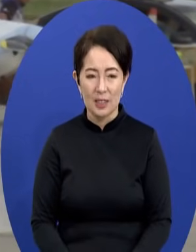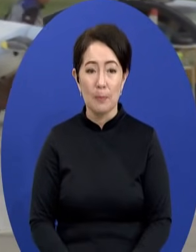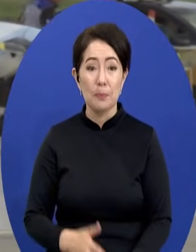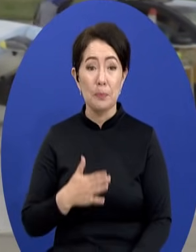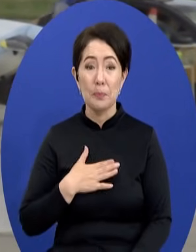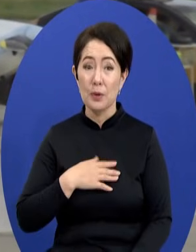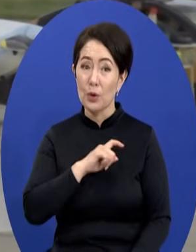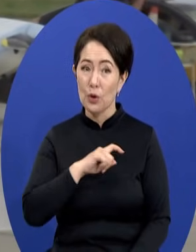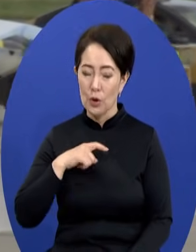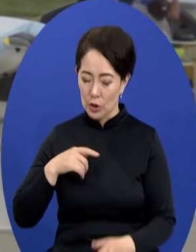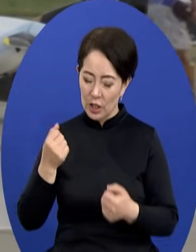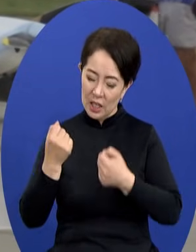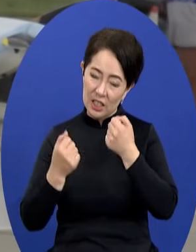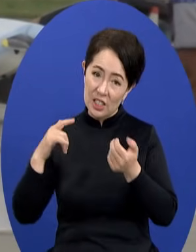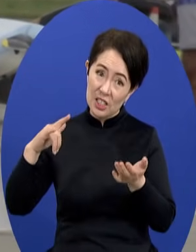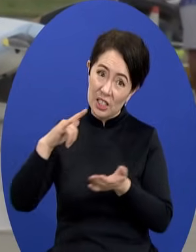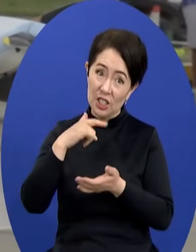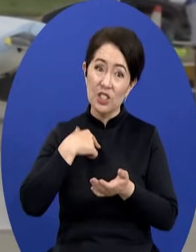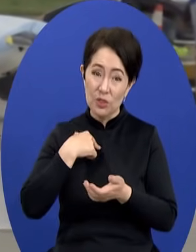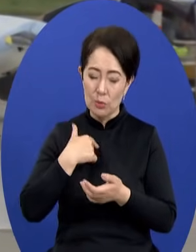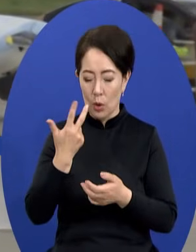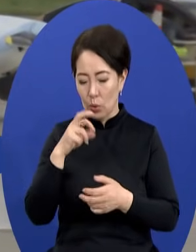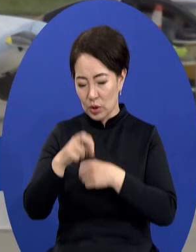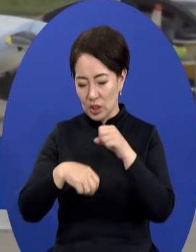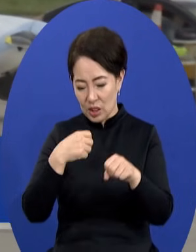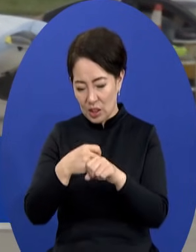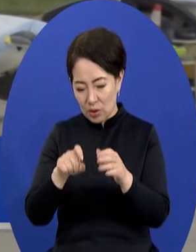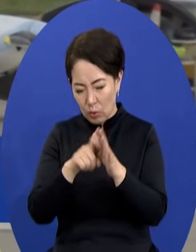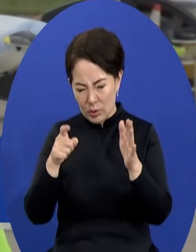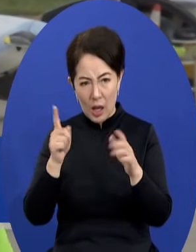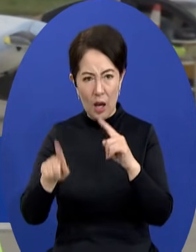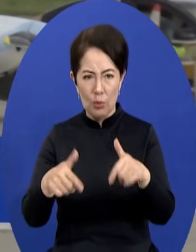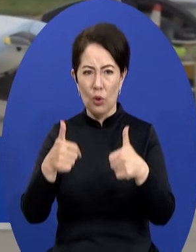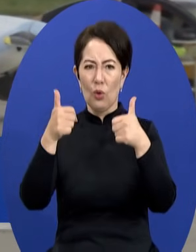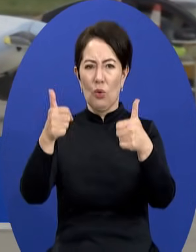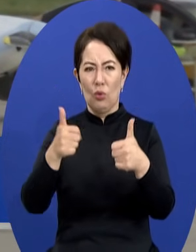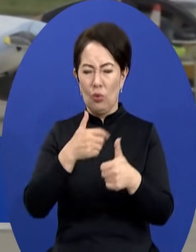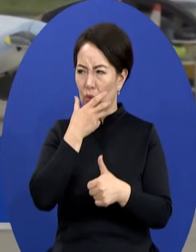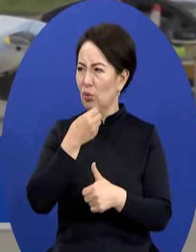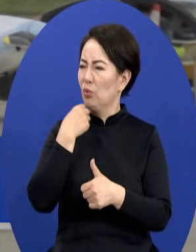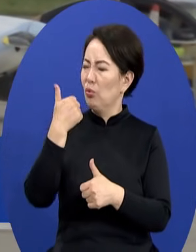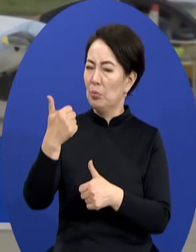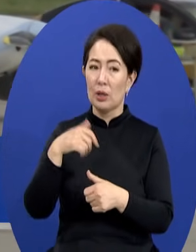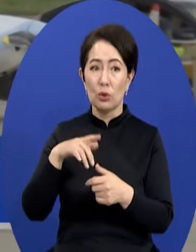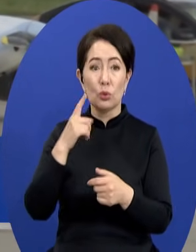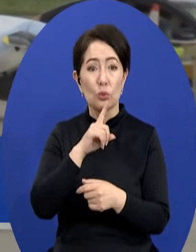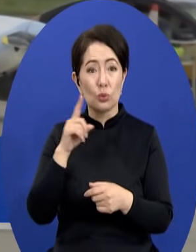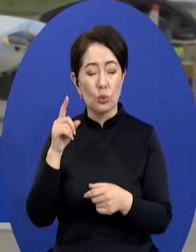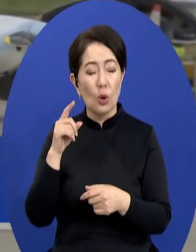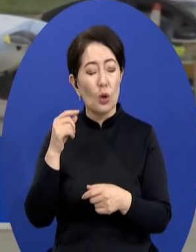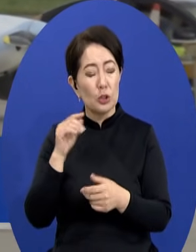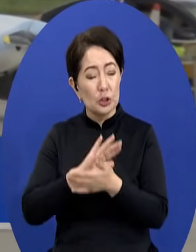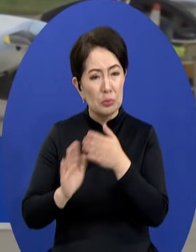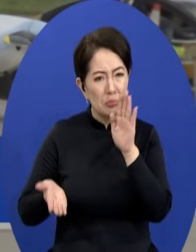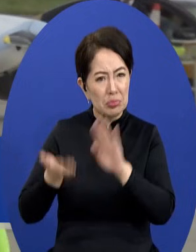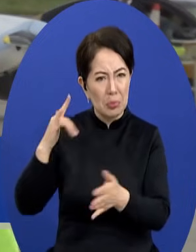Миний хувьд одоо нисгэгч болсноос хойш 30 жилийн хамгийн гайхалтай нислэг байлаа. Цоошин онгоц одоо манай нислэгийн туршид маш сайн гайхалтай хурдан